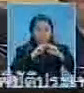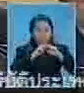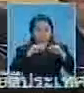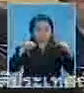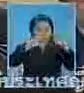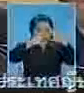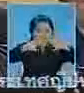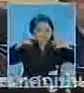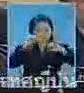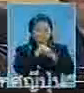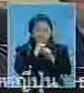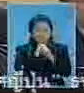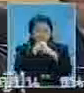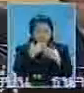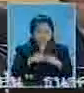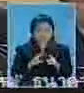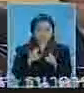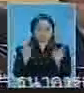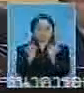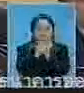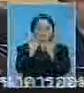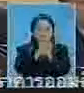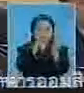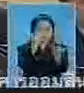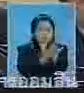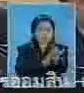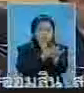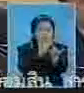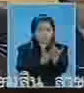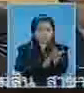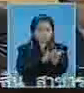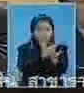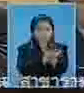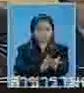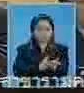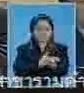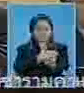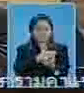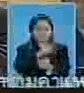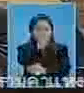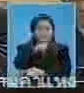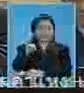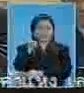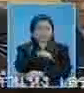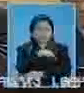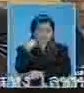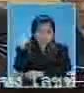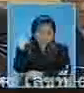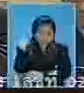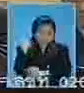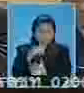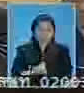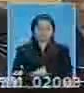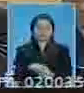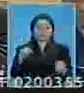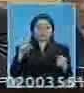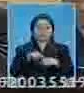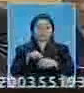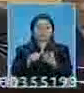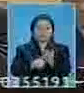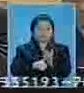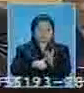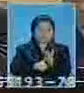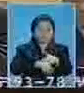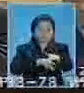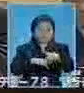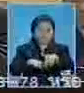ายก็คือเรื่องที่เกี่ยวกับสลากการกุศลนะครับในส่วนของเรื่องแรกเรื่องของหนี้สาธารณะก็ได้มีการ